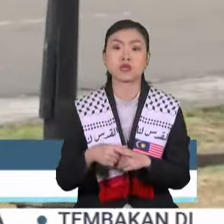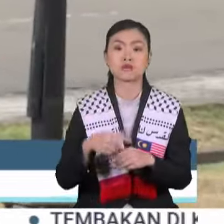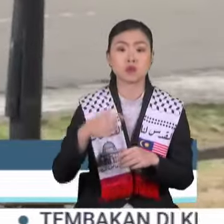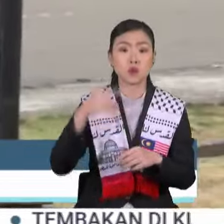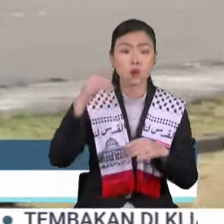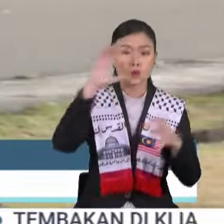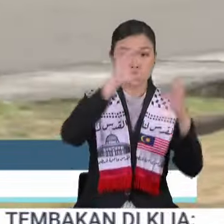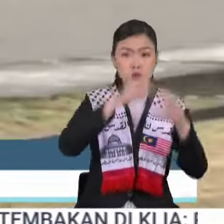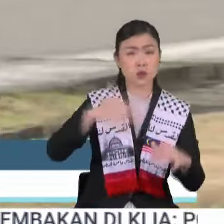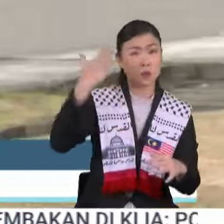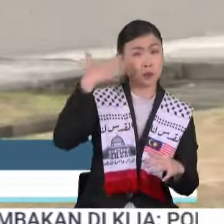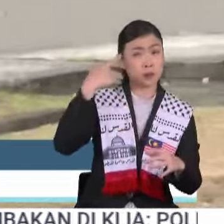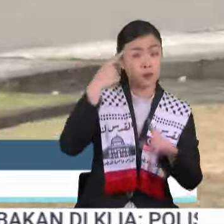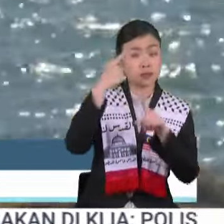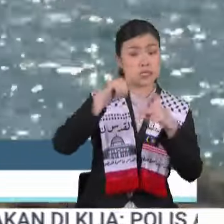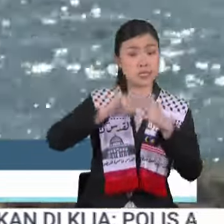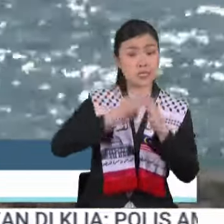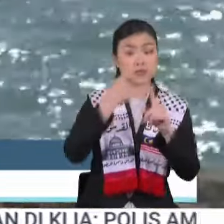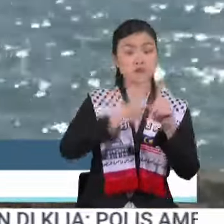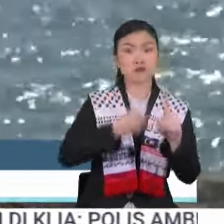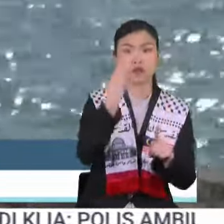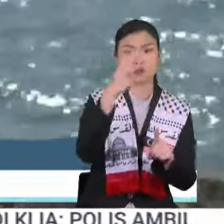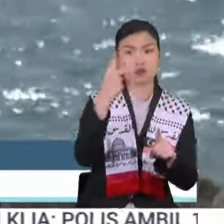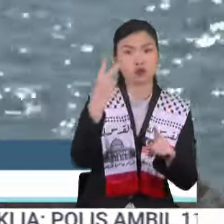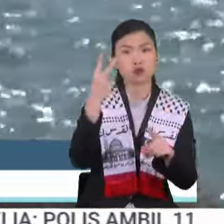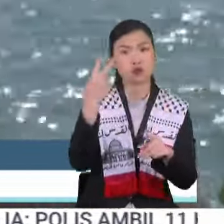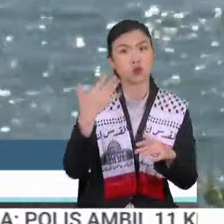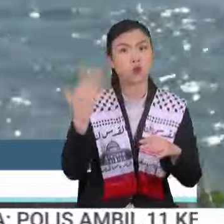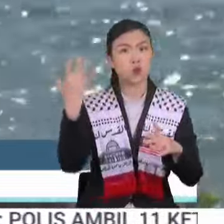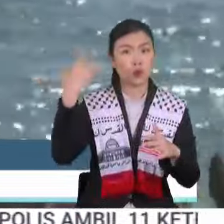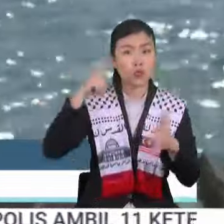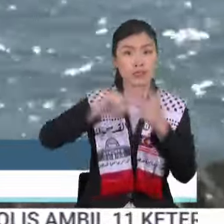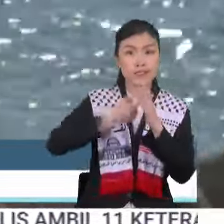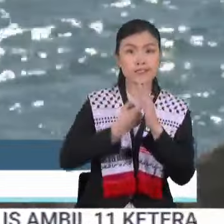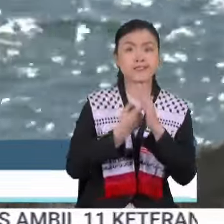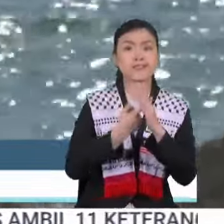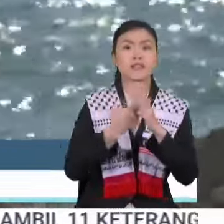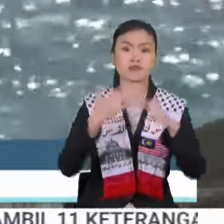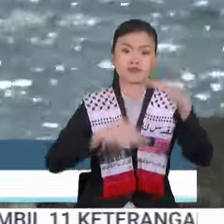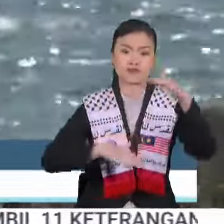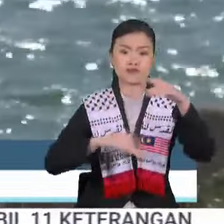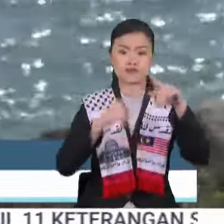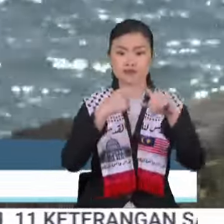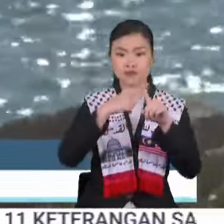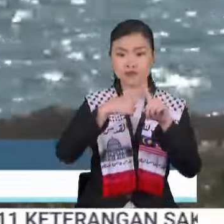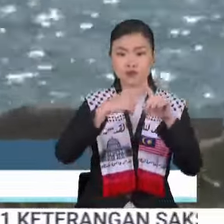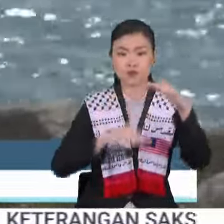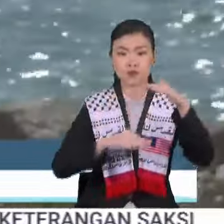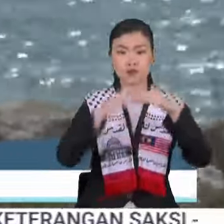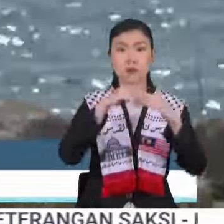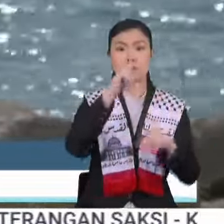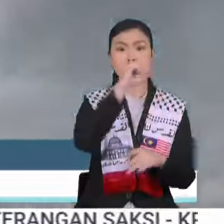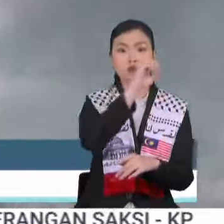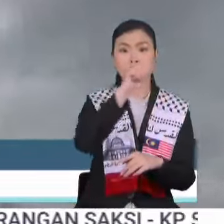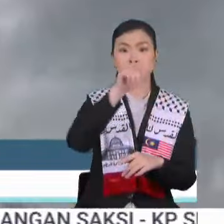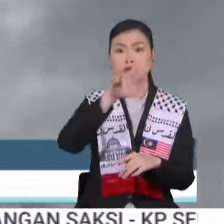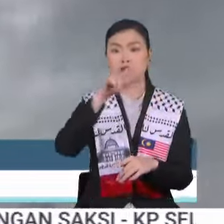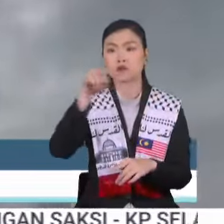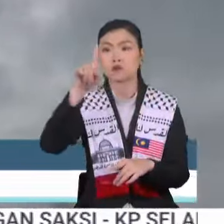mengalami peningkatan suhu sekitar 0.5 hingga 1.5 darjah Celsius.